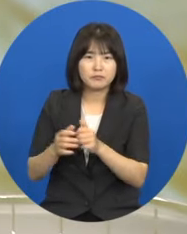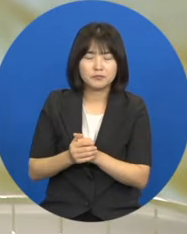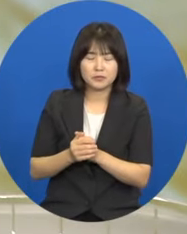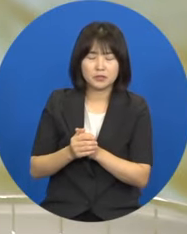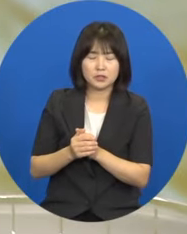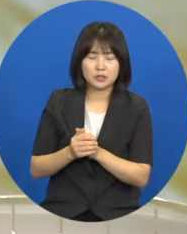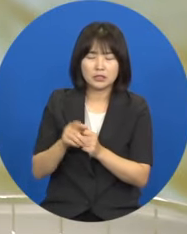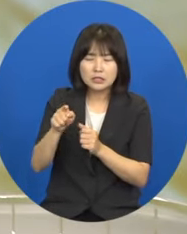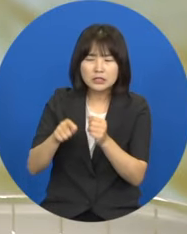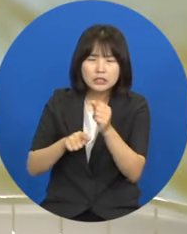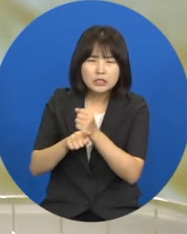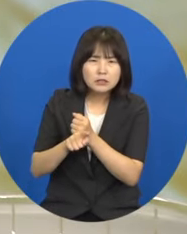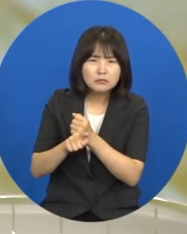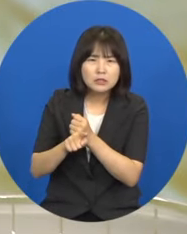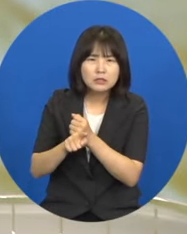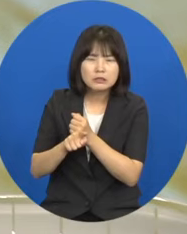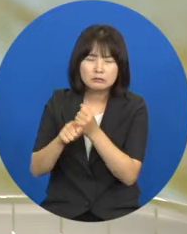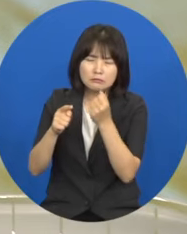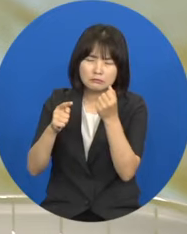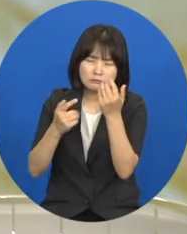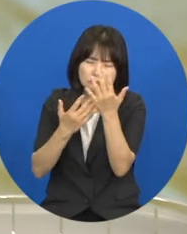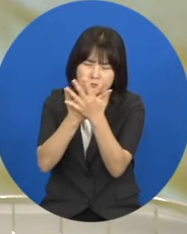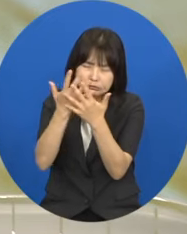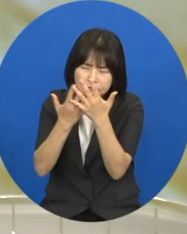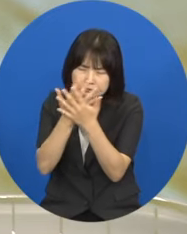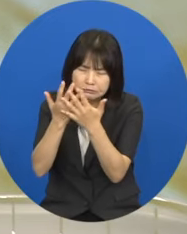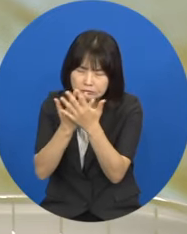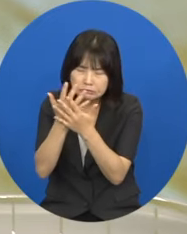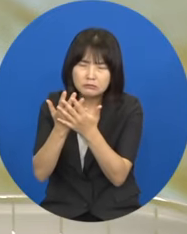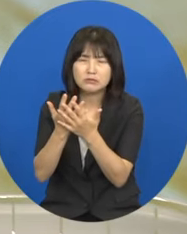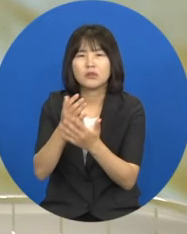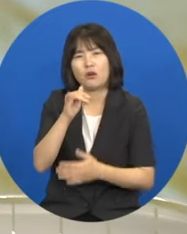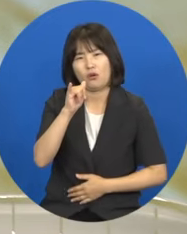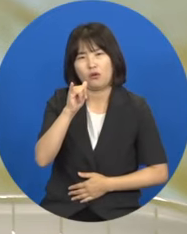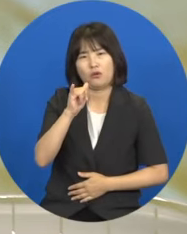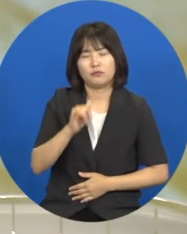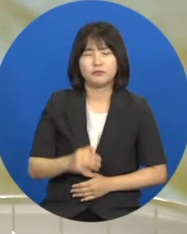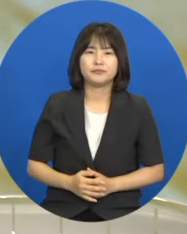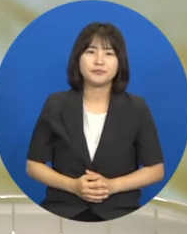의미가 굉장히 남용되는 경우도 있습니다.